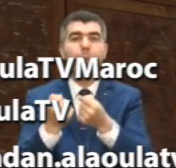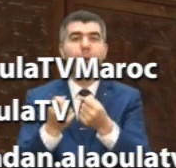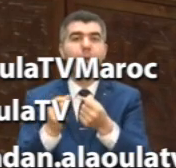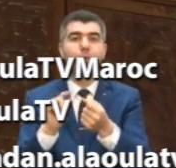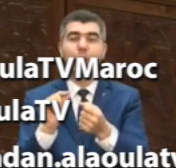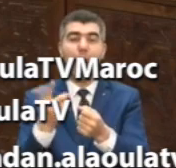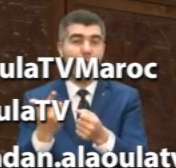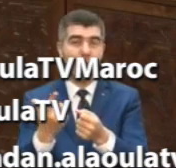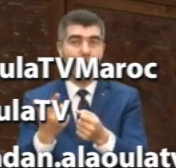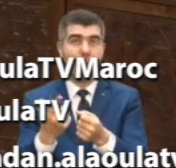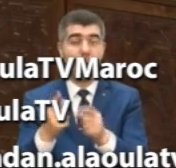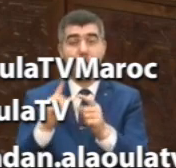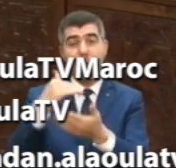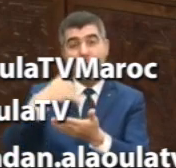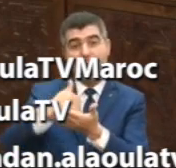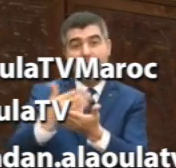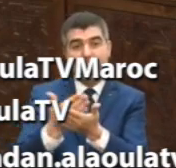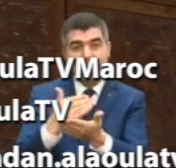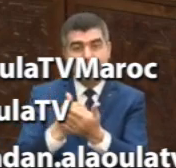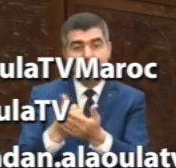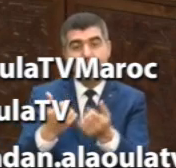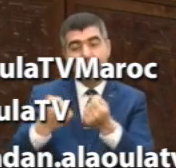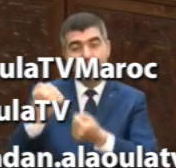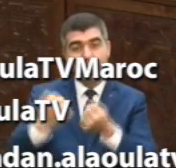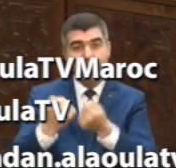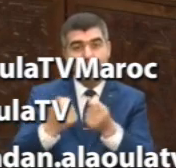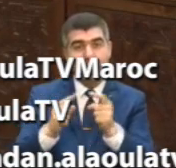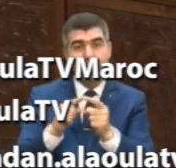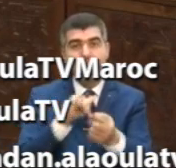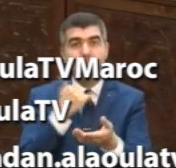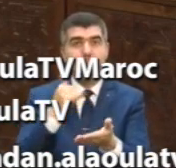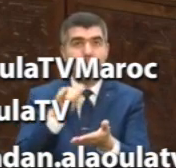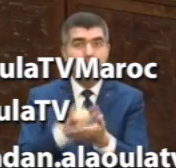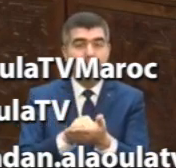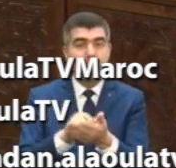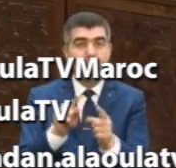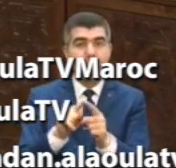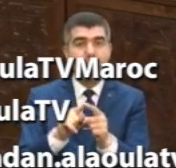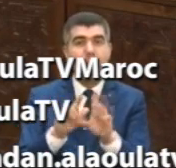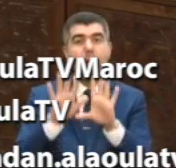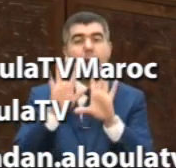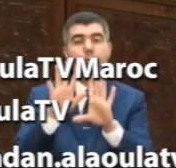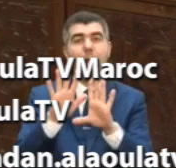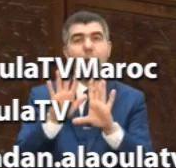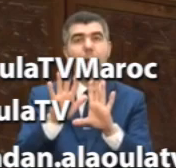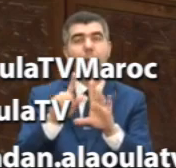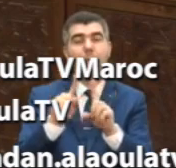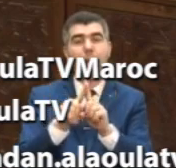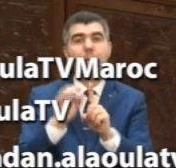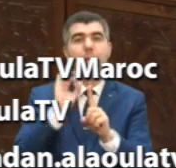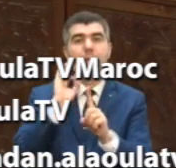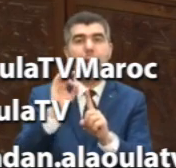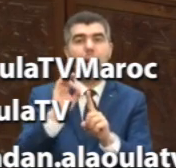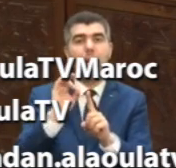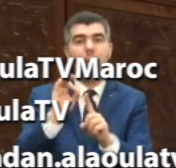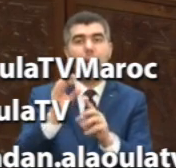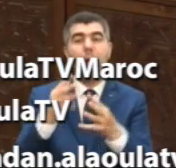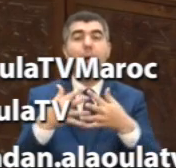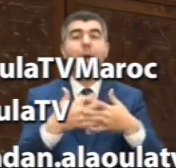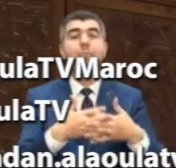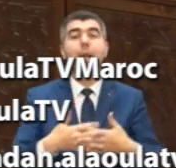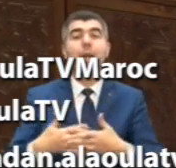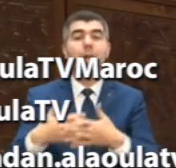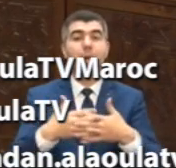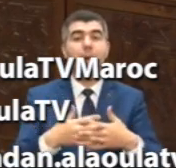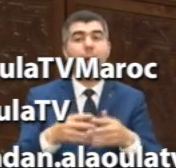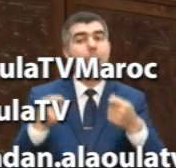قسمنا عدد ديال الحوادث وعدد القتلى على عدد العربات راه حنا في رقم 10، و10 هو اللي عند الولايات المتحده الامريكيه